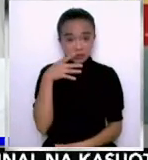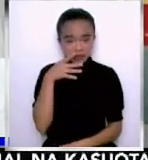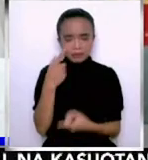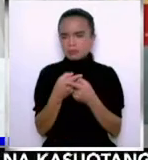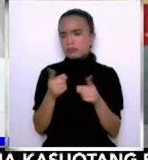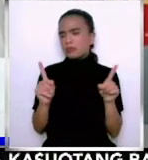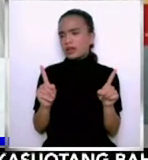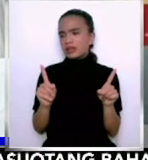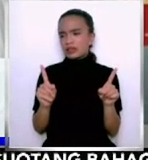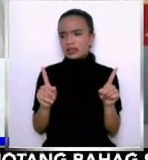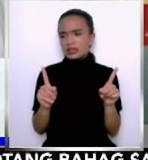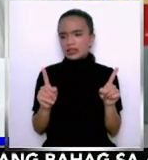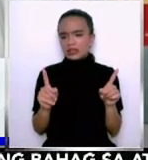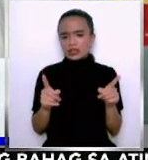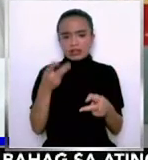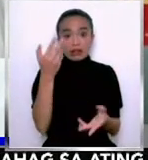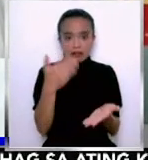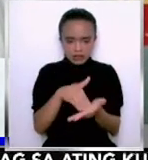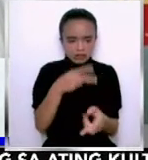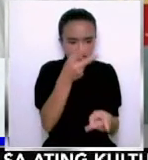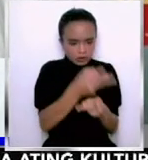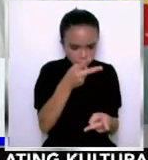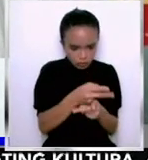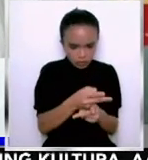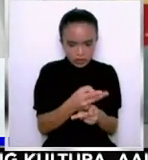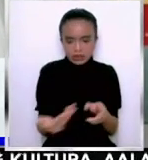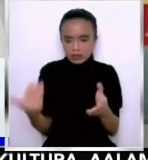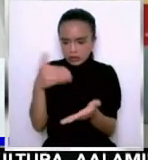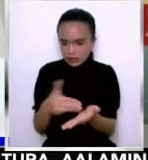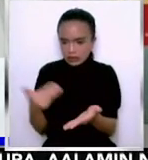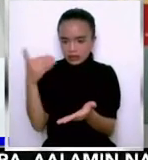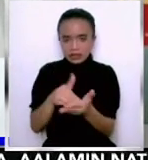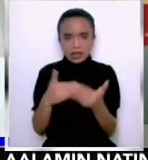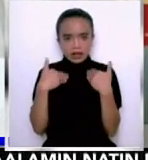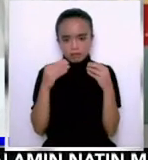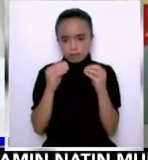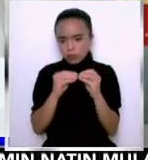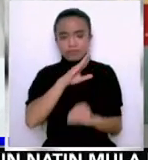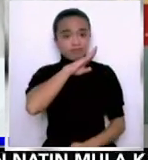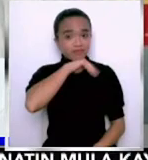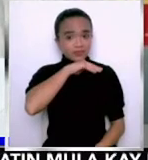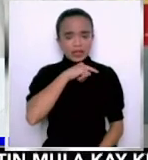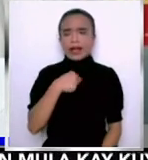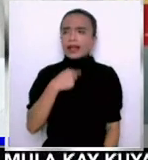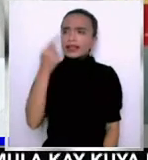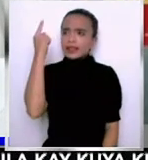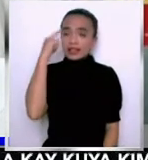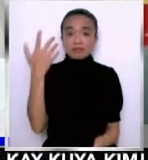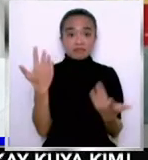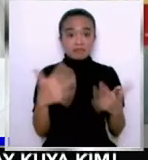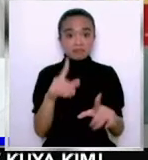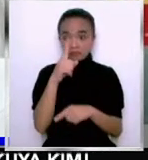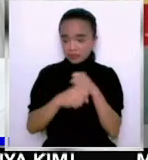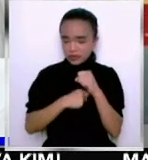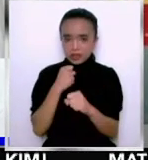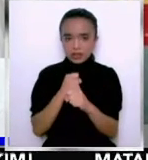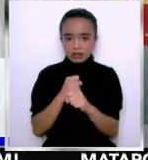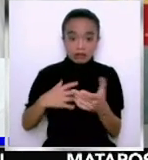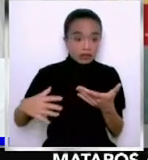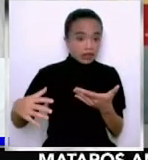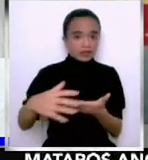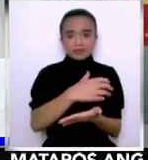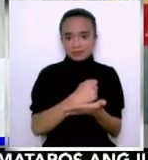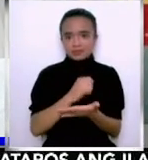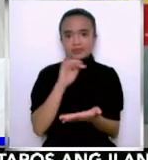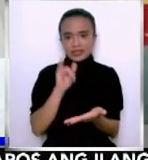nag-umpisa, nag-alaga ulit at nagkaroon ng repopulation. So I think after a year, harvest time na po yan. Although hindi